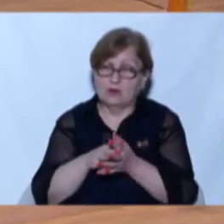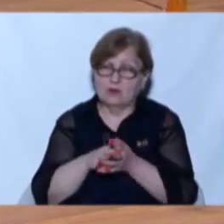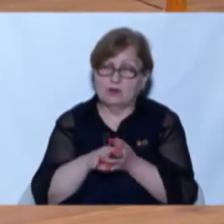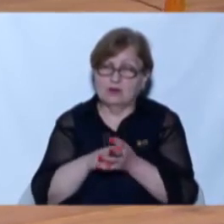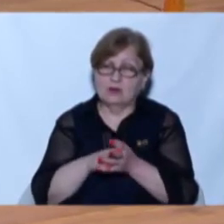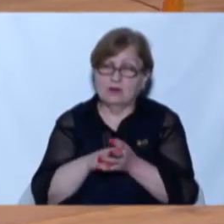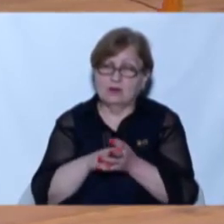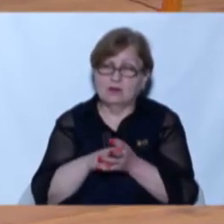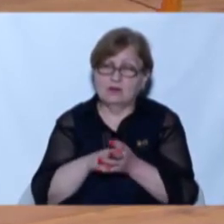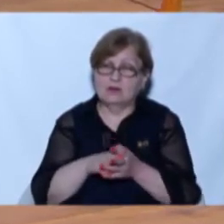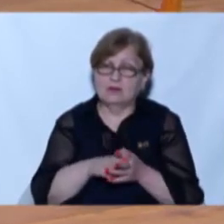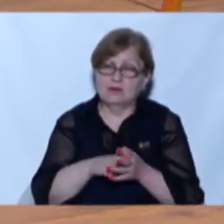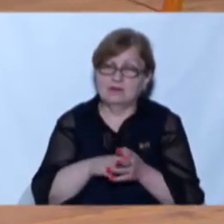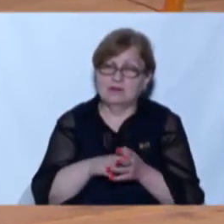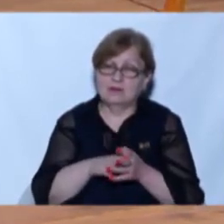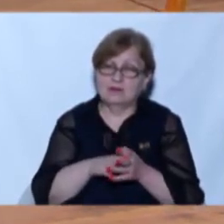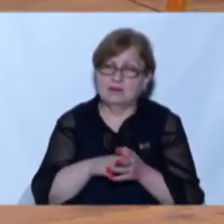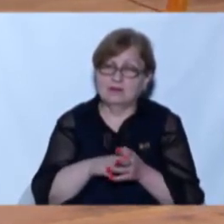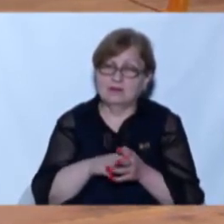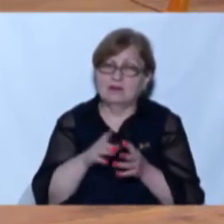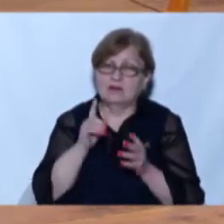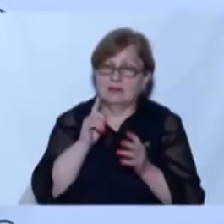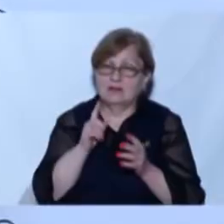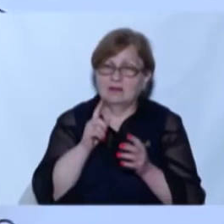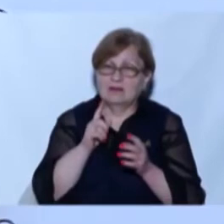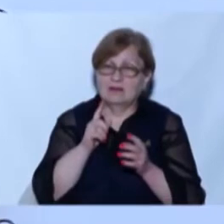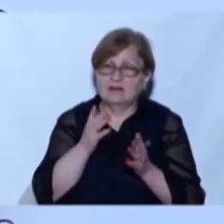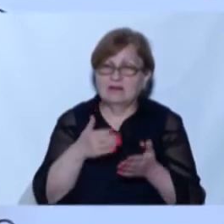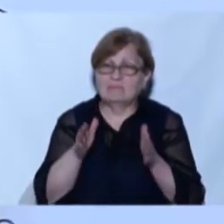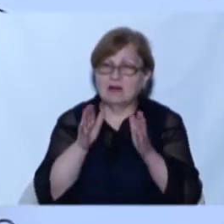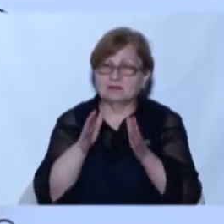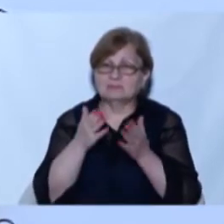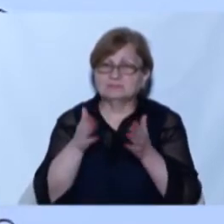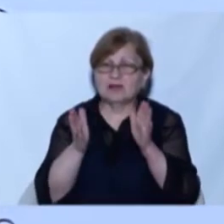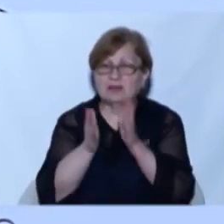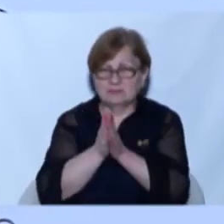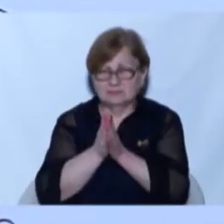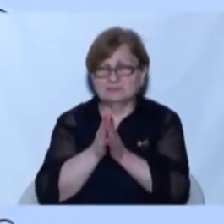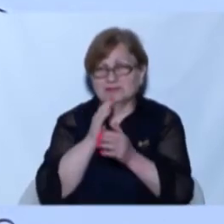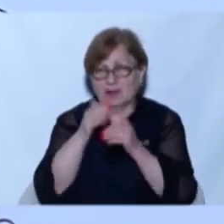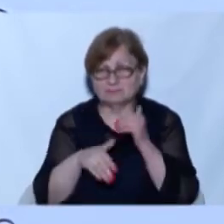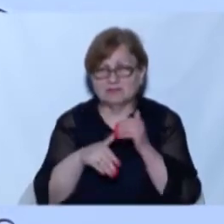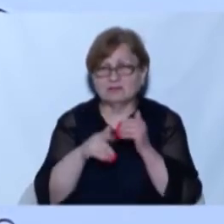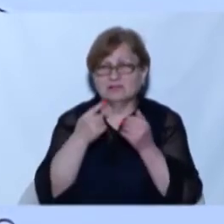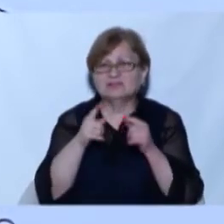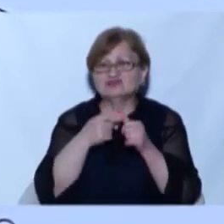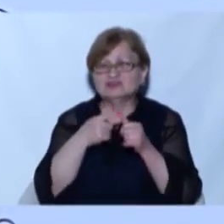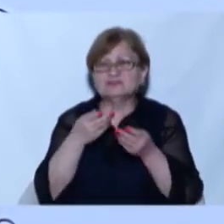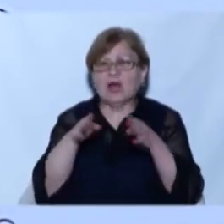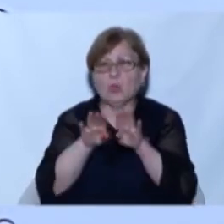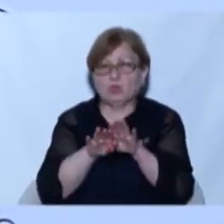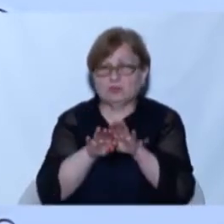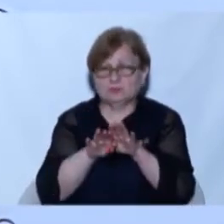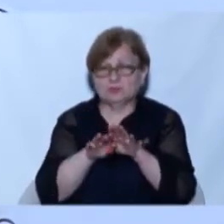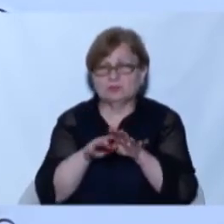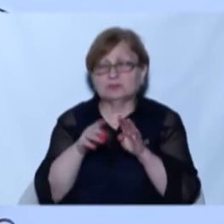ერთი მოთხრობისა, ოღონდ არასდროს დაუხუროთ კარი იმას, რა ემოციაც